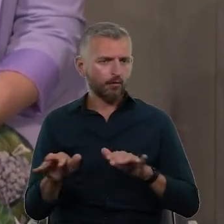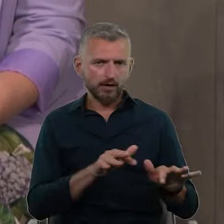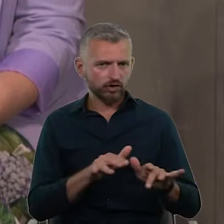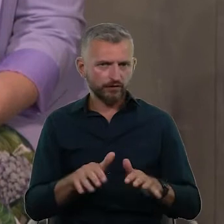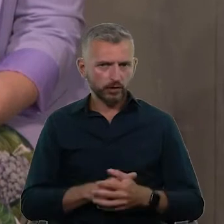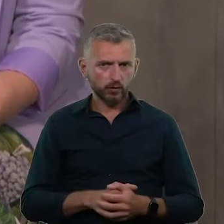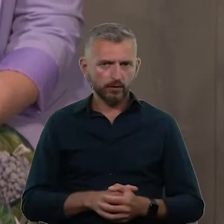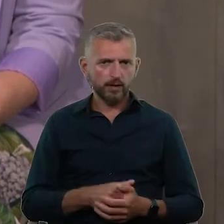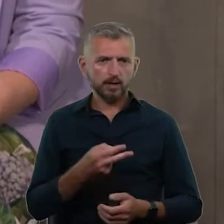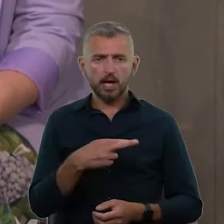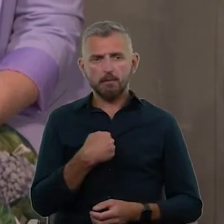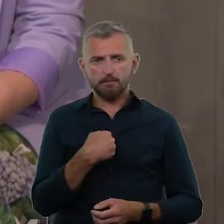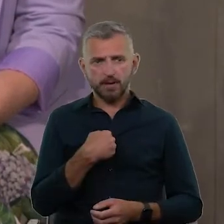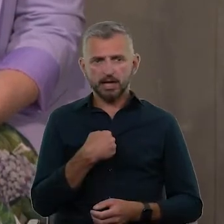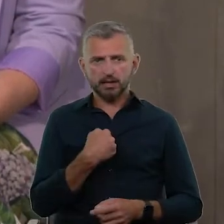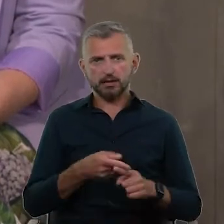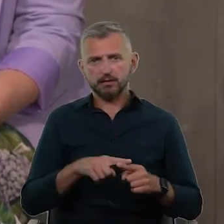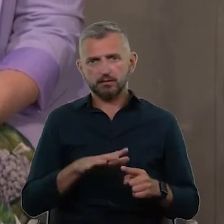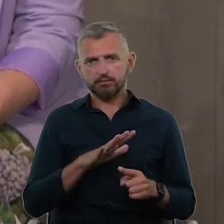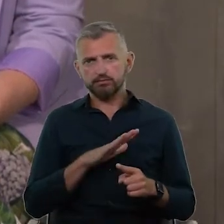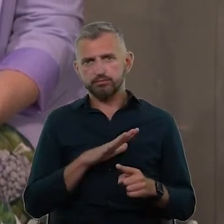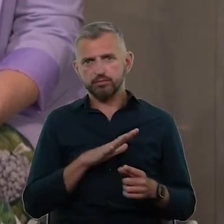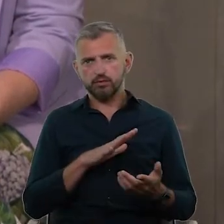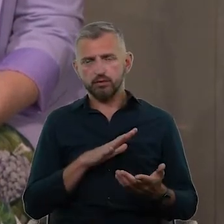мене, для нас воно вийшло.